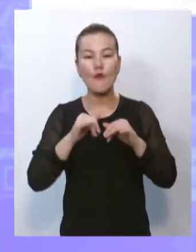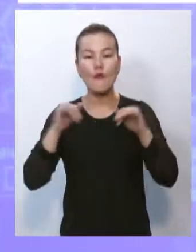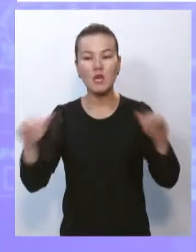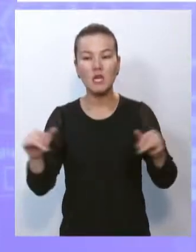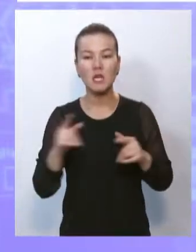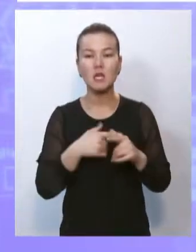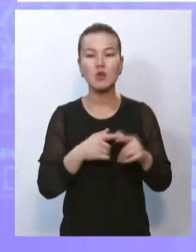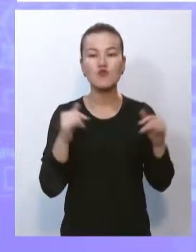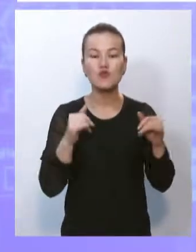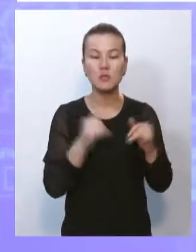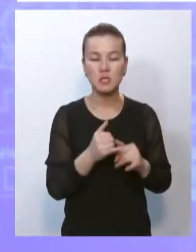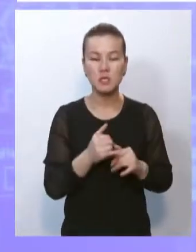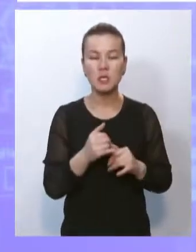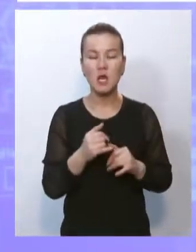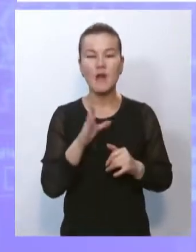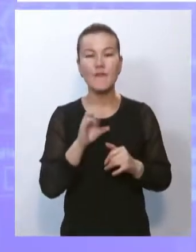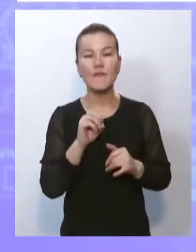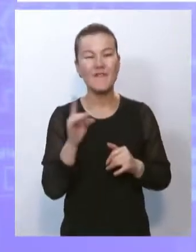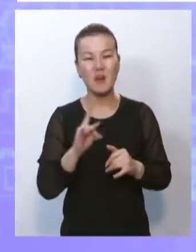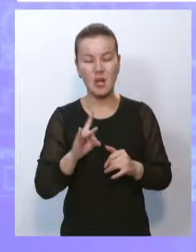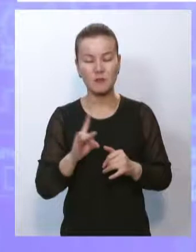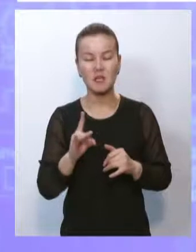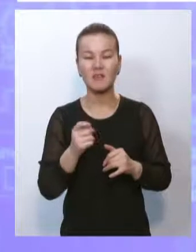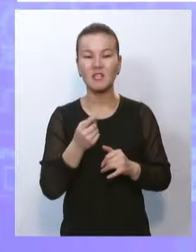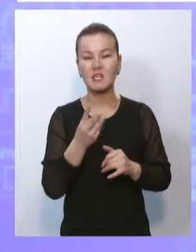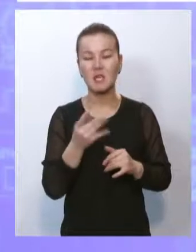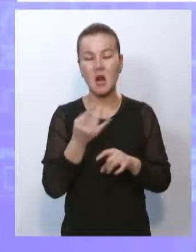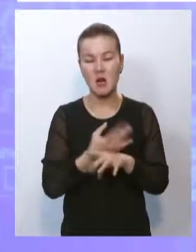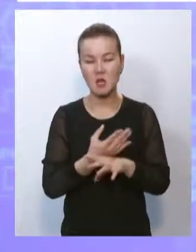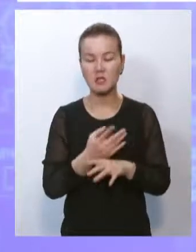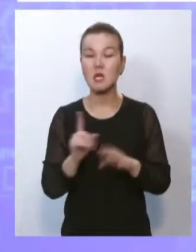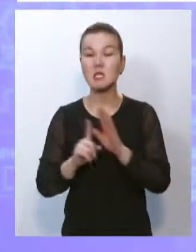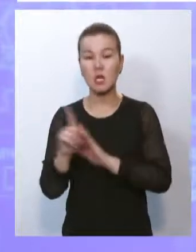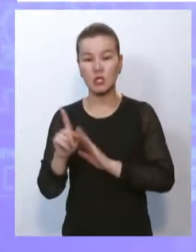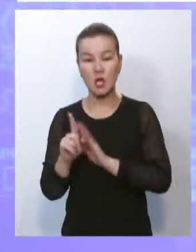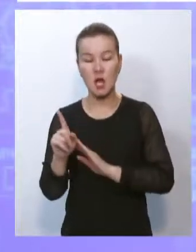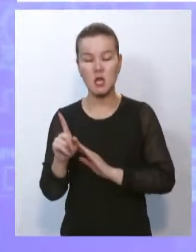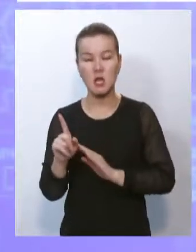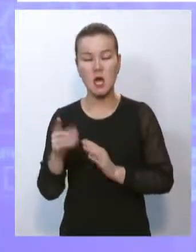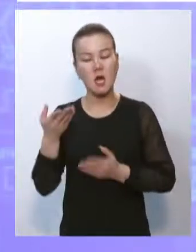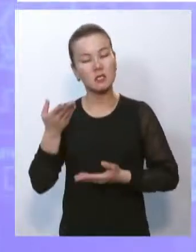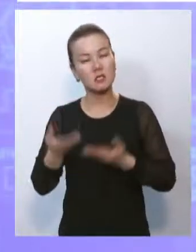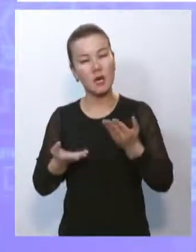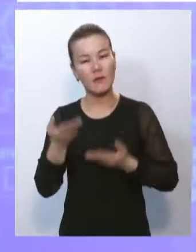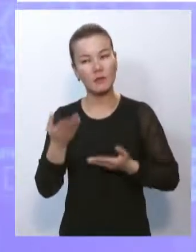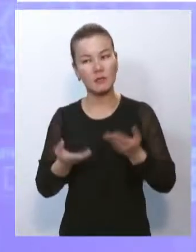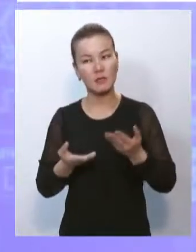величин в несколько раз сначала сравни